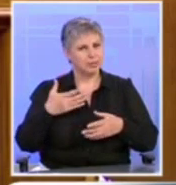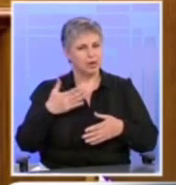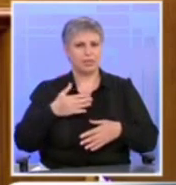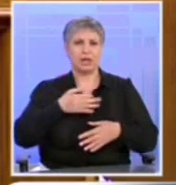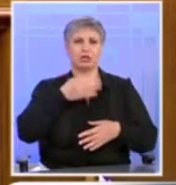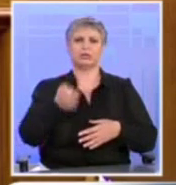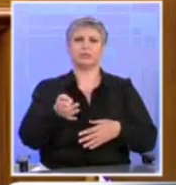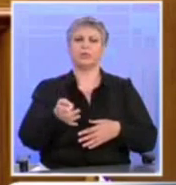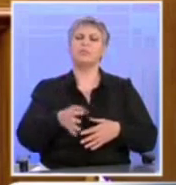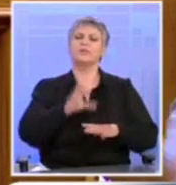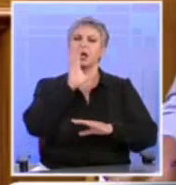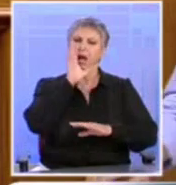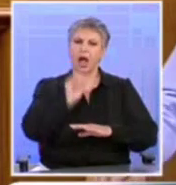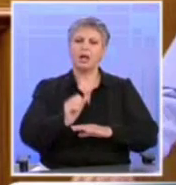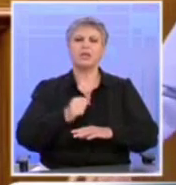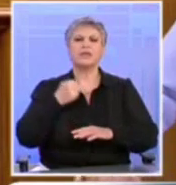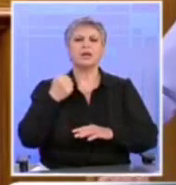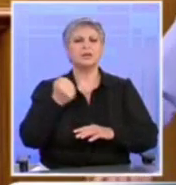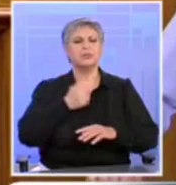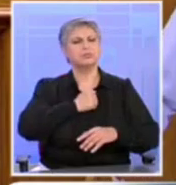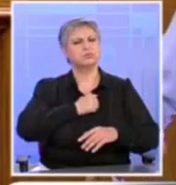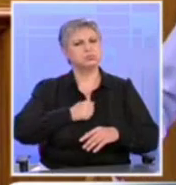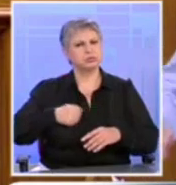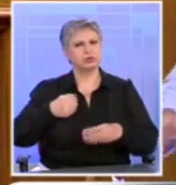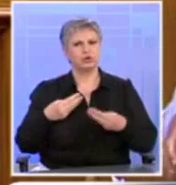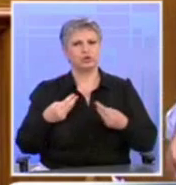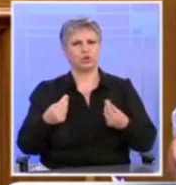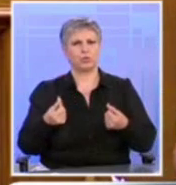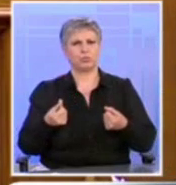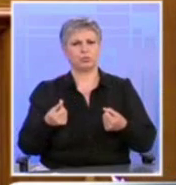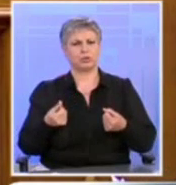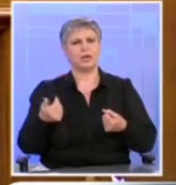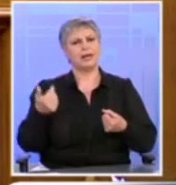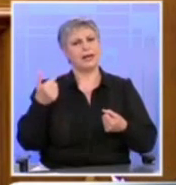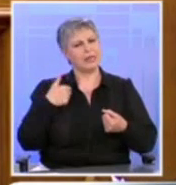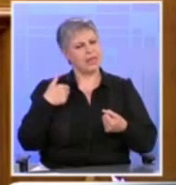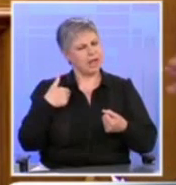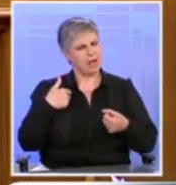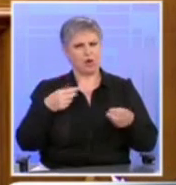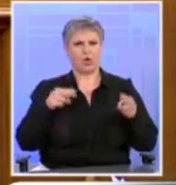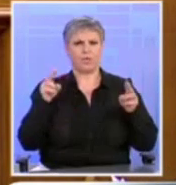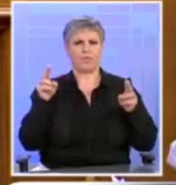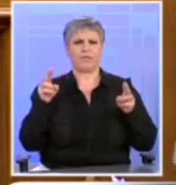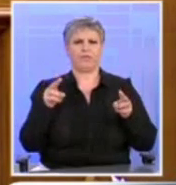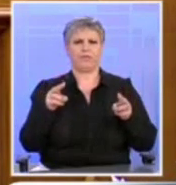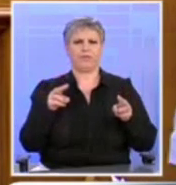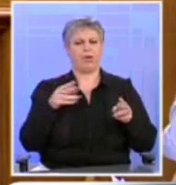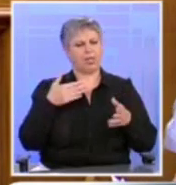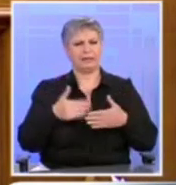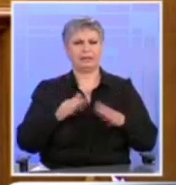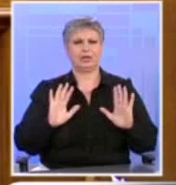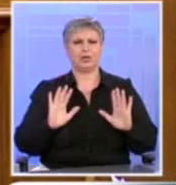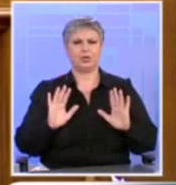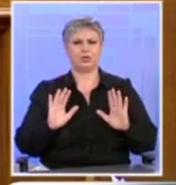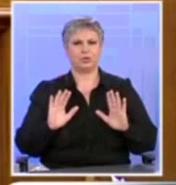υπάρχει ένας επώδυνος. Τελειώνω, κύριε Πρόεδρε. Εγώ δεν πήρα το λόγο σαν παρεπίπτον θέμα. Θα μιλήσω απλώς και